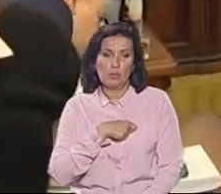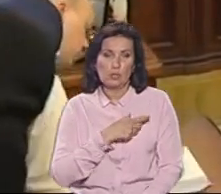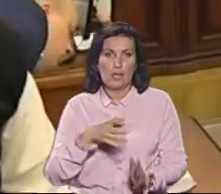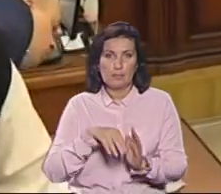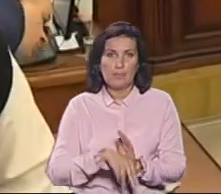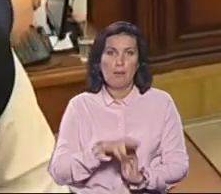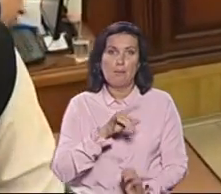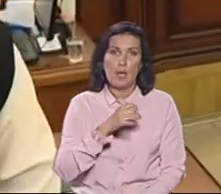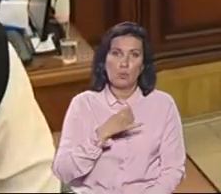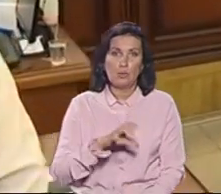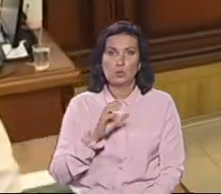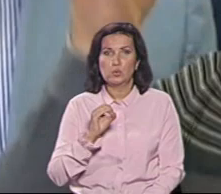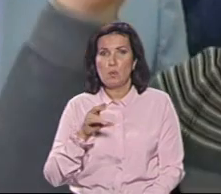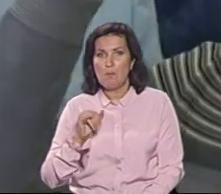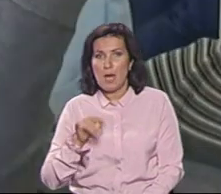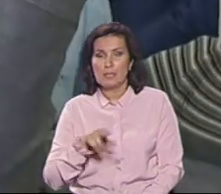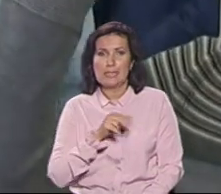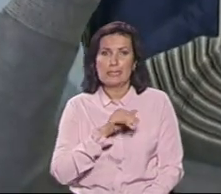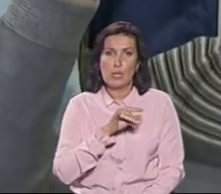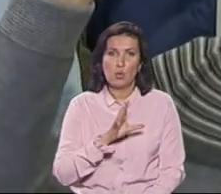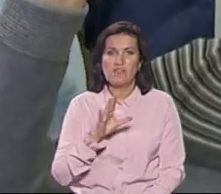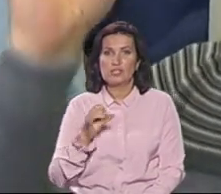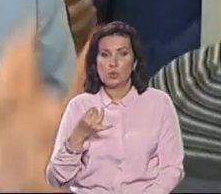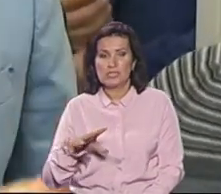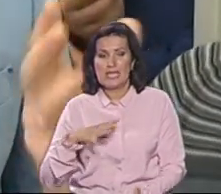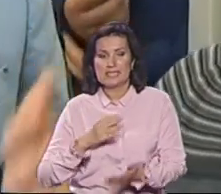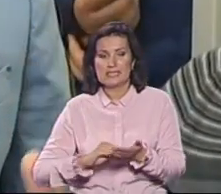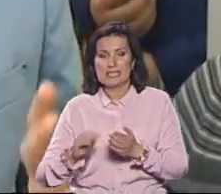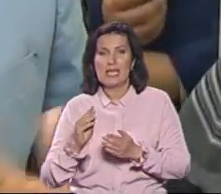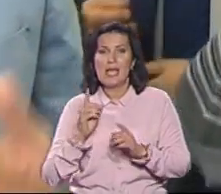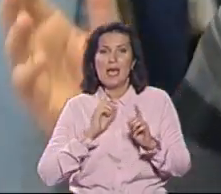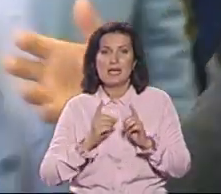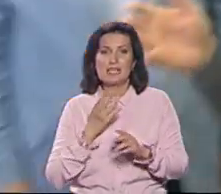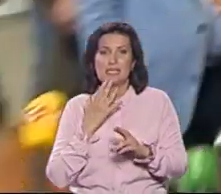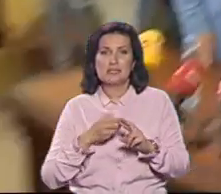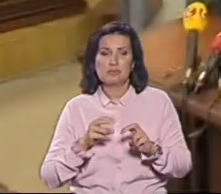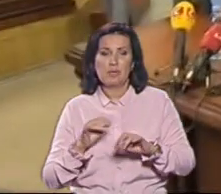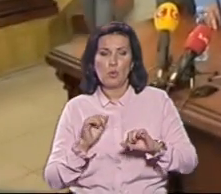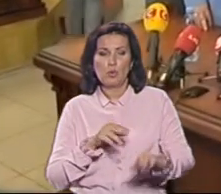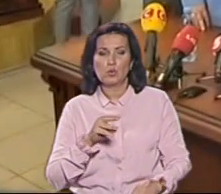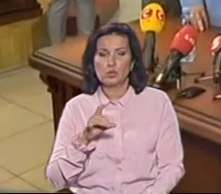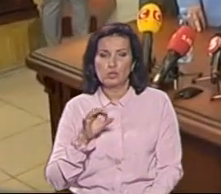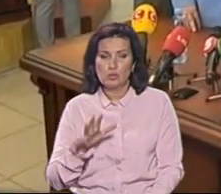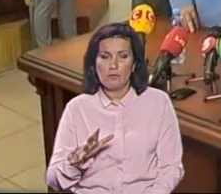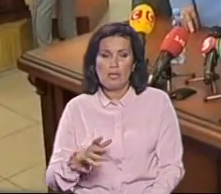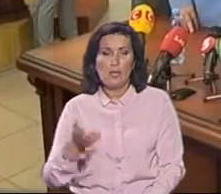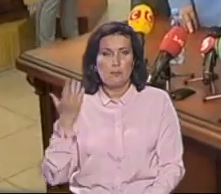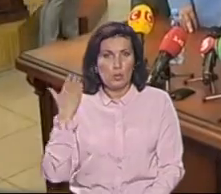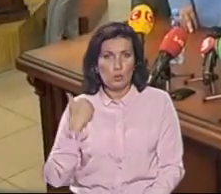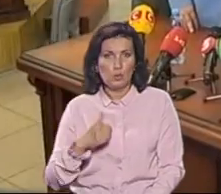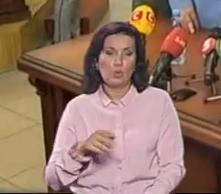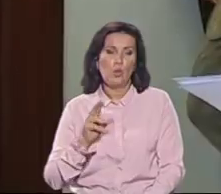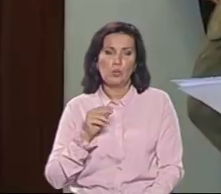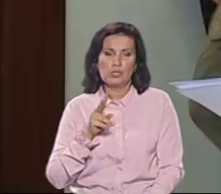них Андрій Парубій, Вікторія Сюмар, Андрій Тетерук, Сергій Висоцький та екс-секретар Ради нацбезпеки та оборони Олександр Турчинов. Нагадаю,